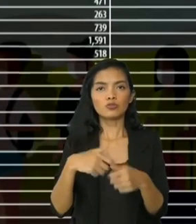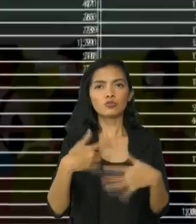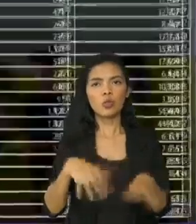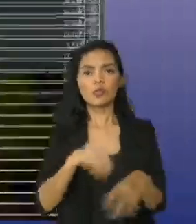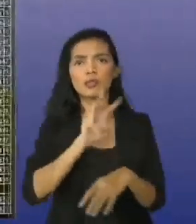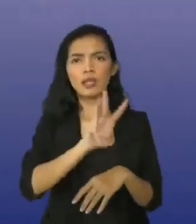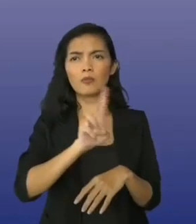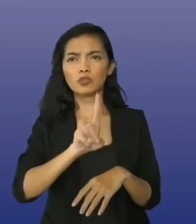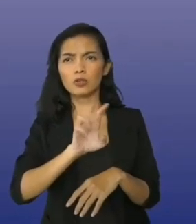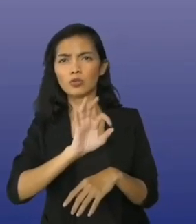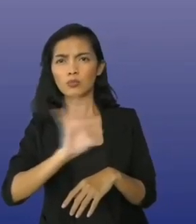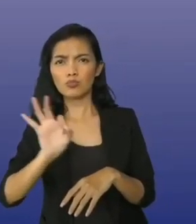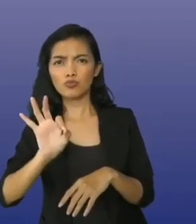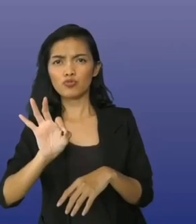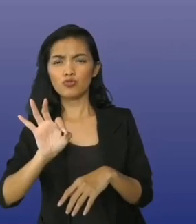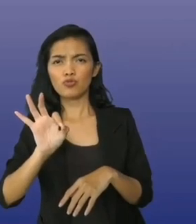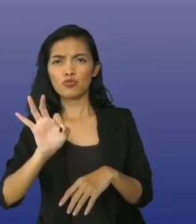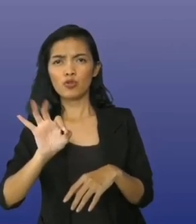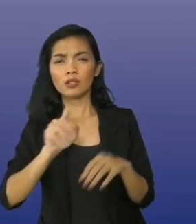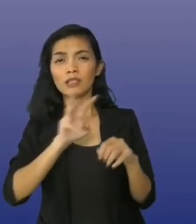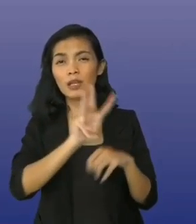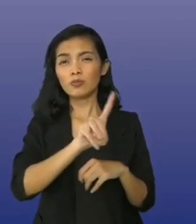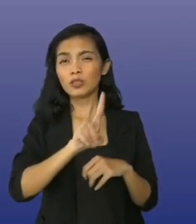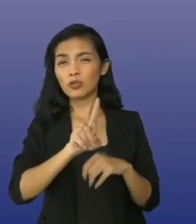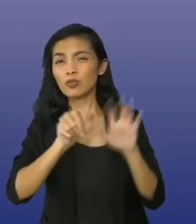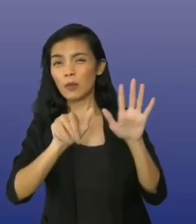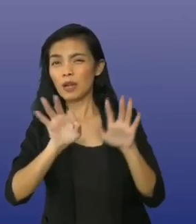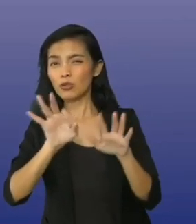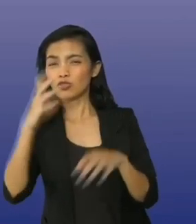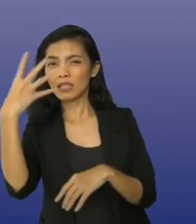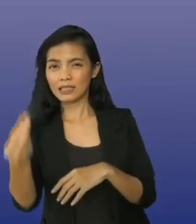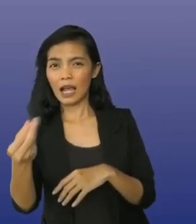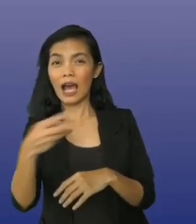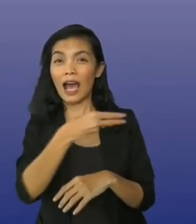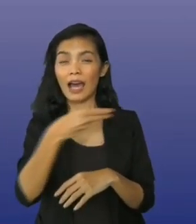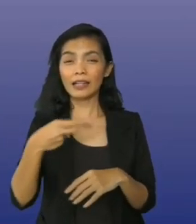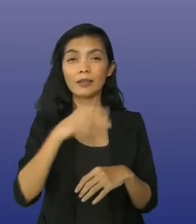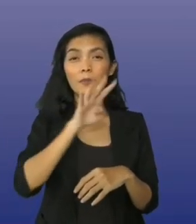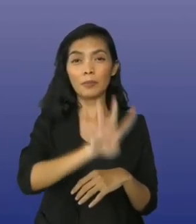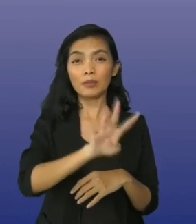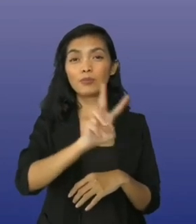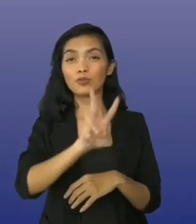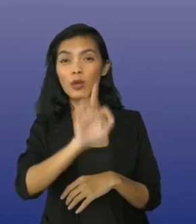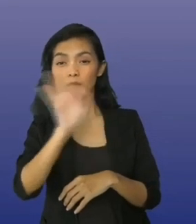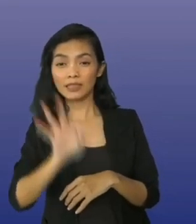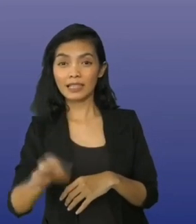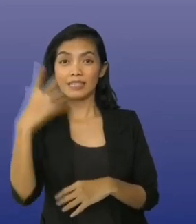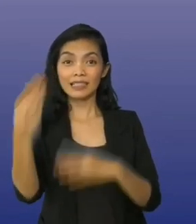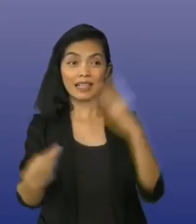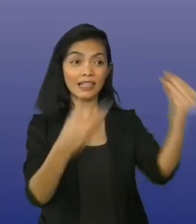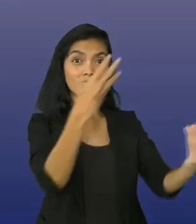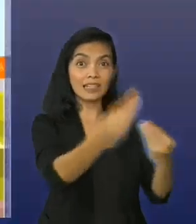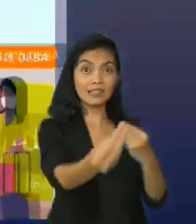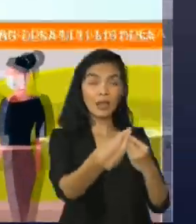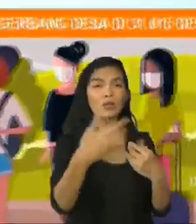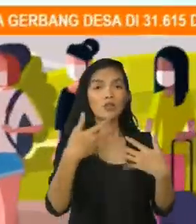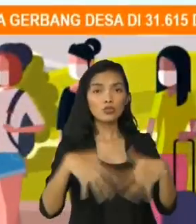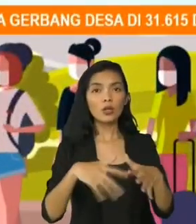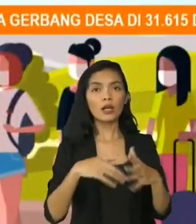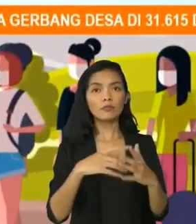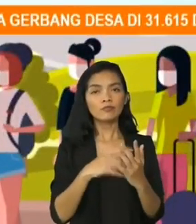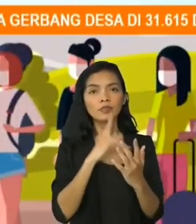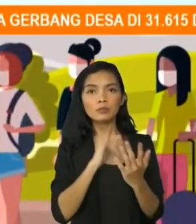1615 desa atau dengan kata lain 42 persen desa di Indonesia sudah melakukan